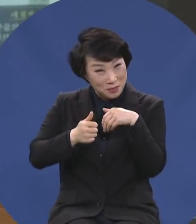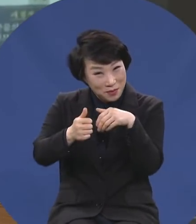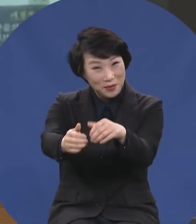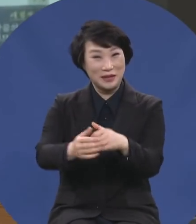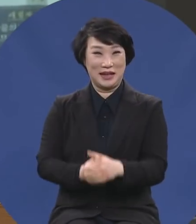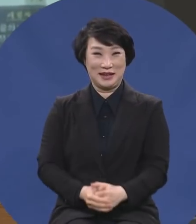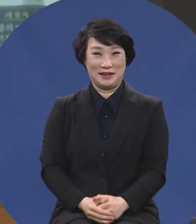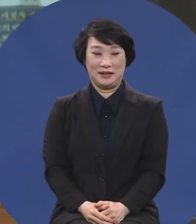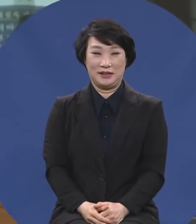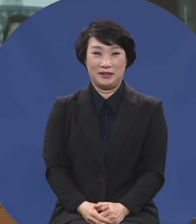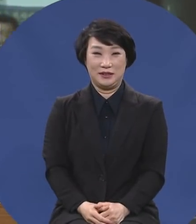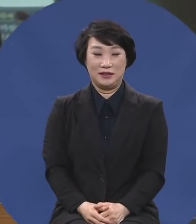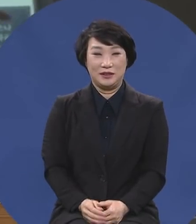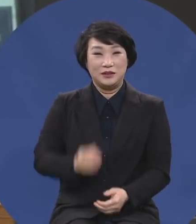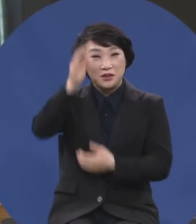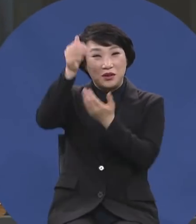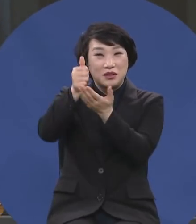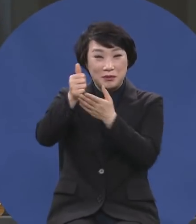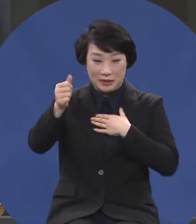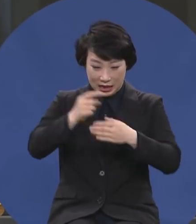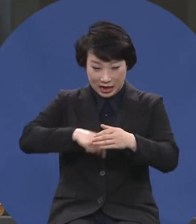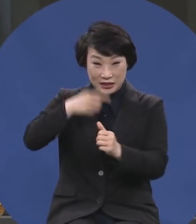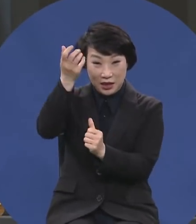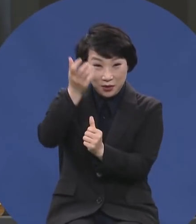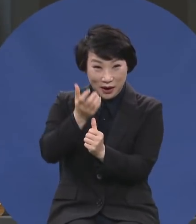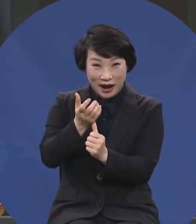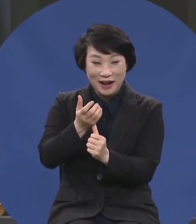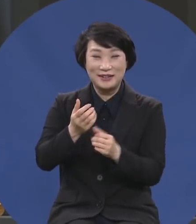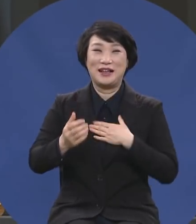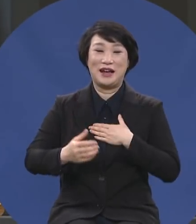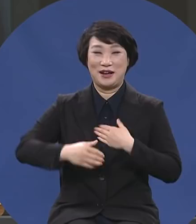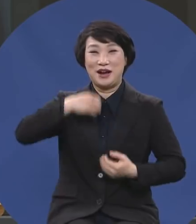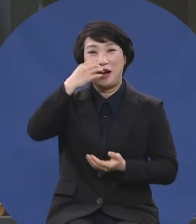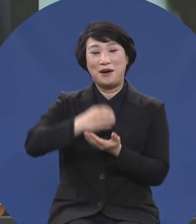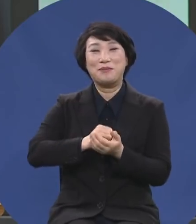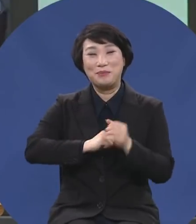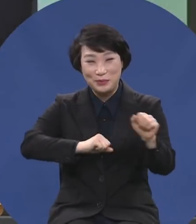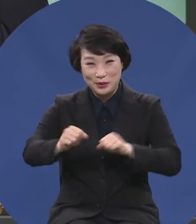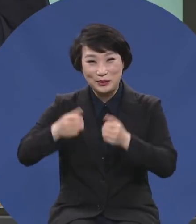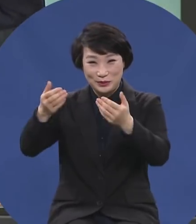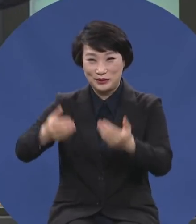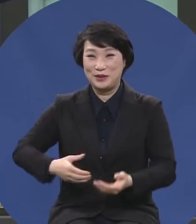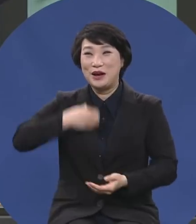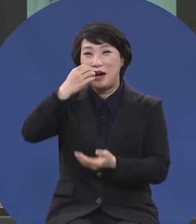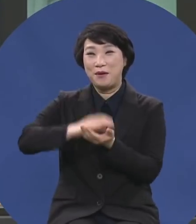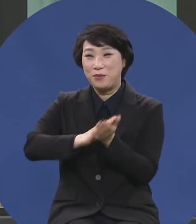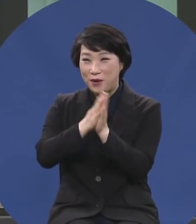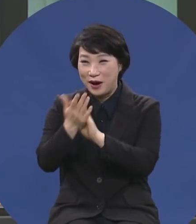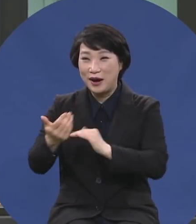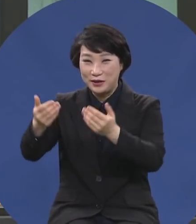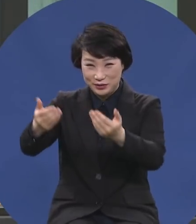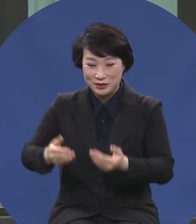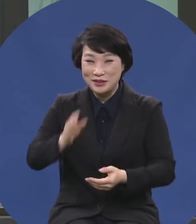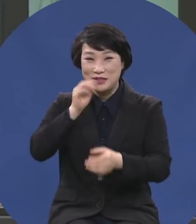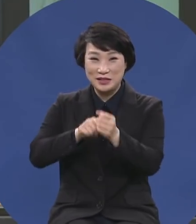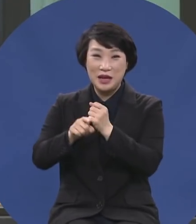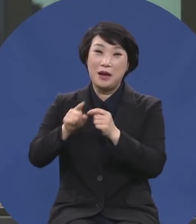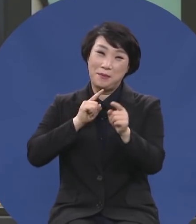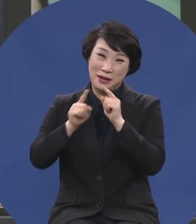보내서 성령님에 대해서 감동하시고 감화하시고 진리의